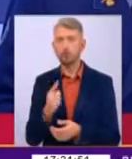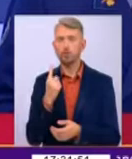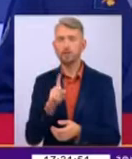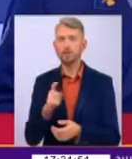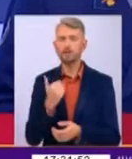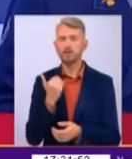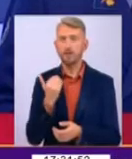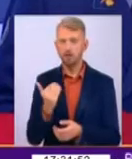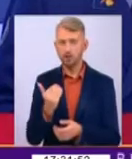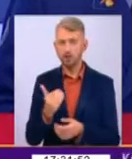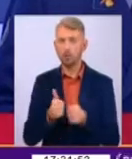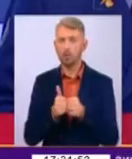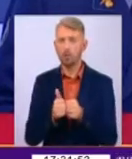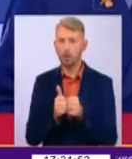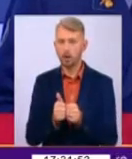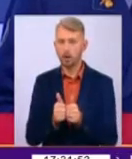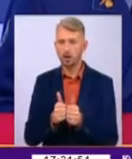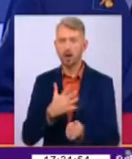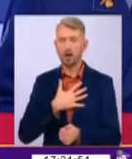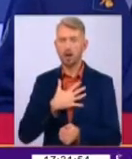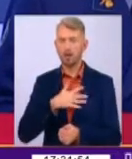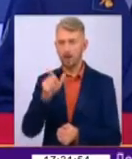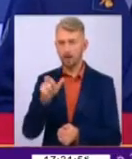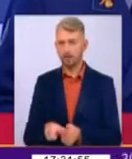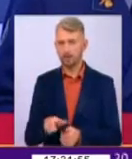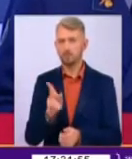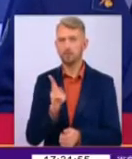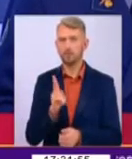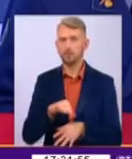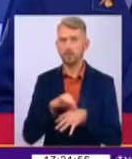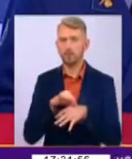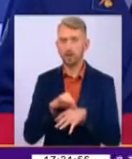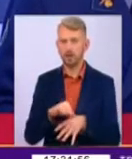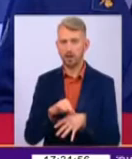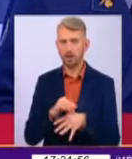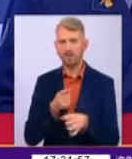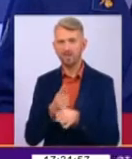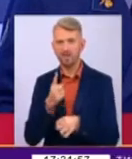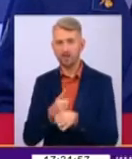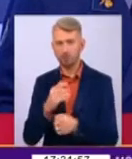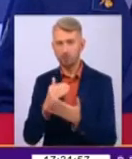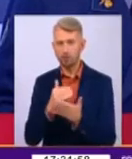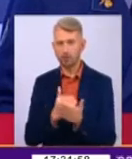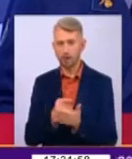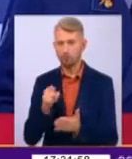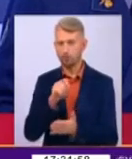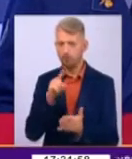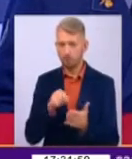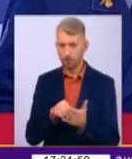ваших колег, канадець, який веде сатиричну програму з цього приводу,